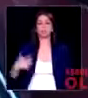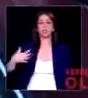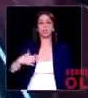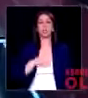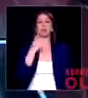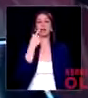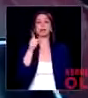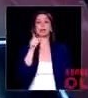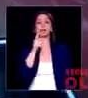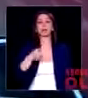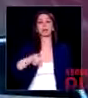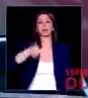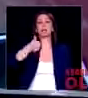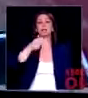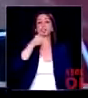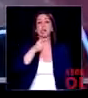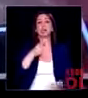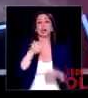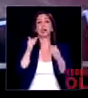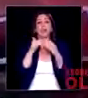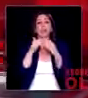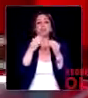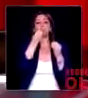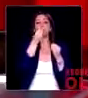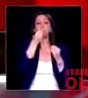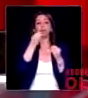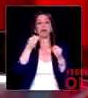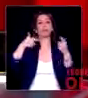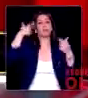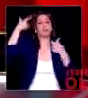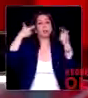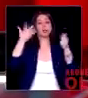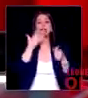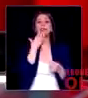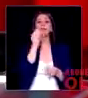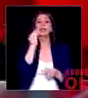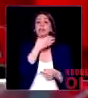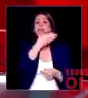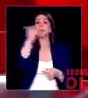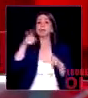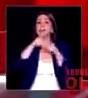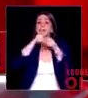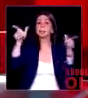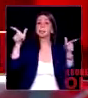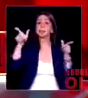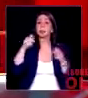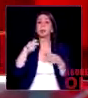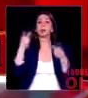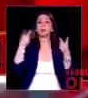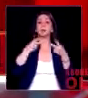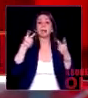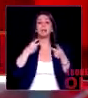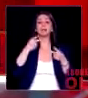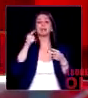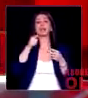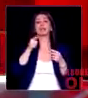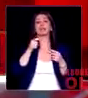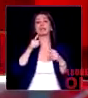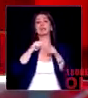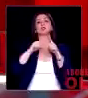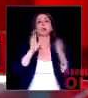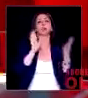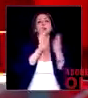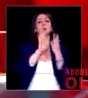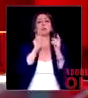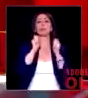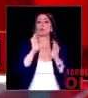CHP lideri Kemal Kılıçdaroğlu evinin mutfağından çektiği videoyla gençlere seslendi. Mesajını Kılıçdaroğlu muhalefet yapamıyor